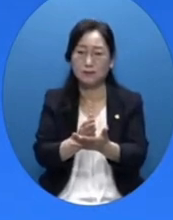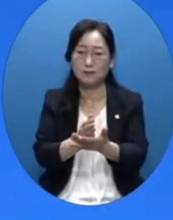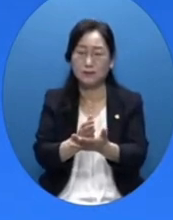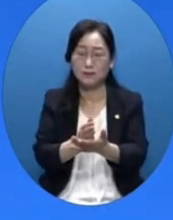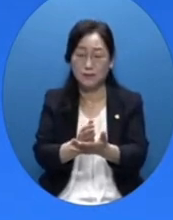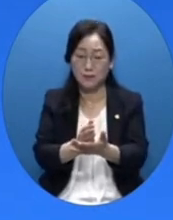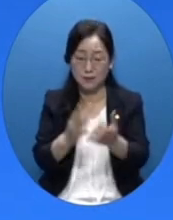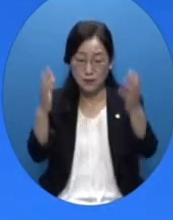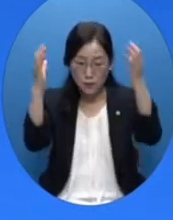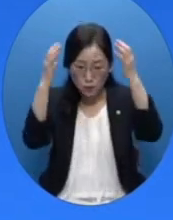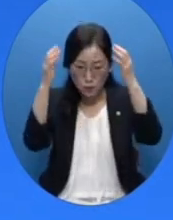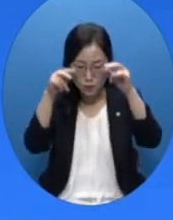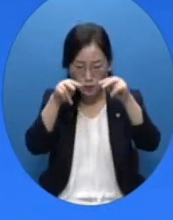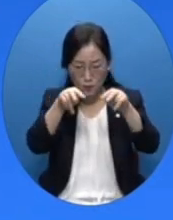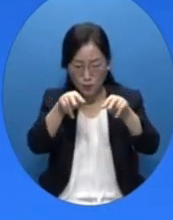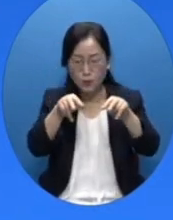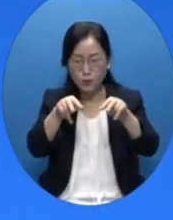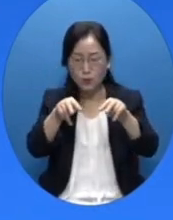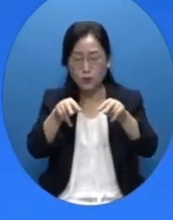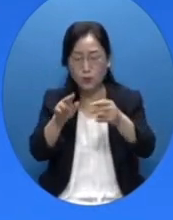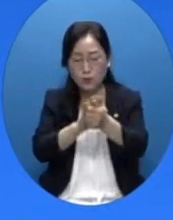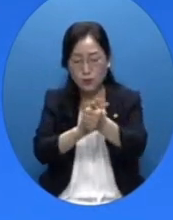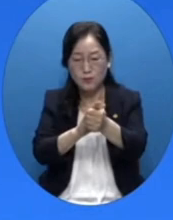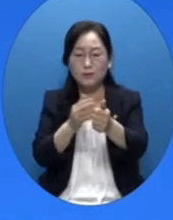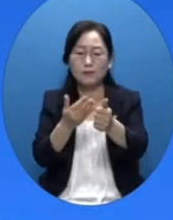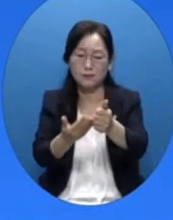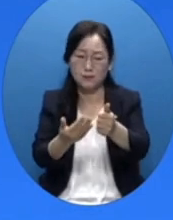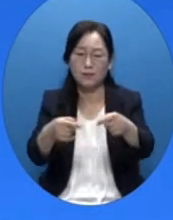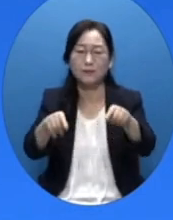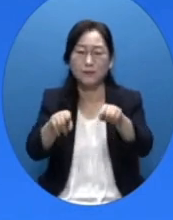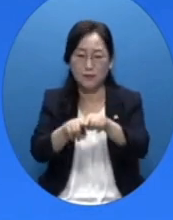그들의 고통을 깊이 살펴 보고 함께